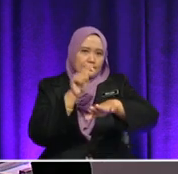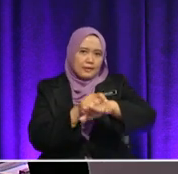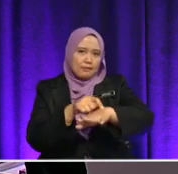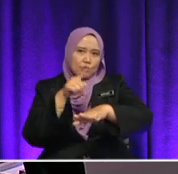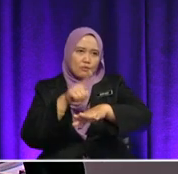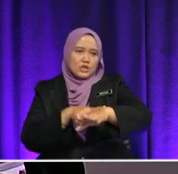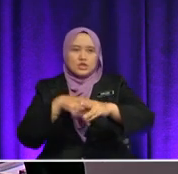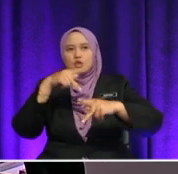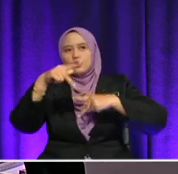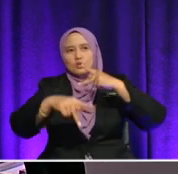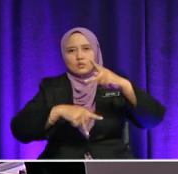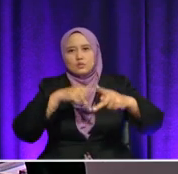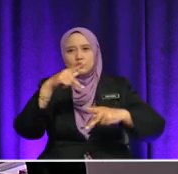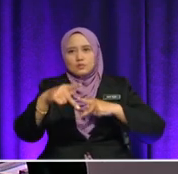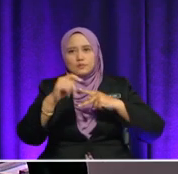akhirnya